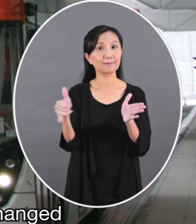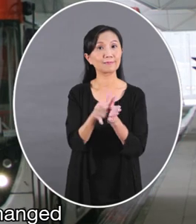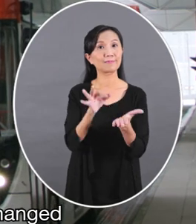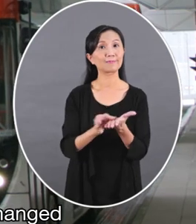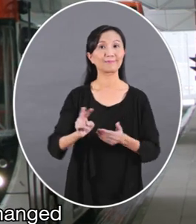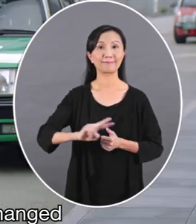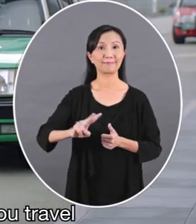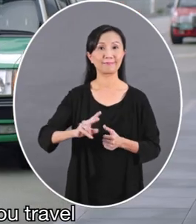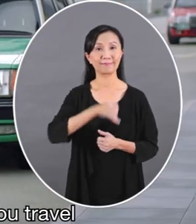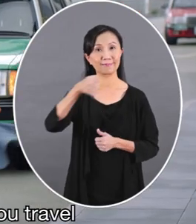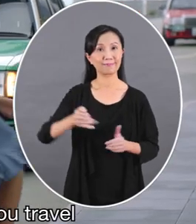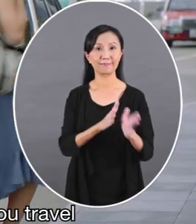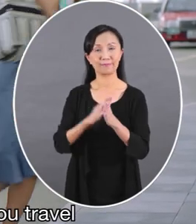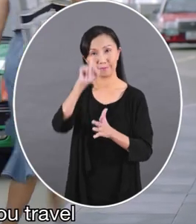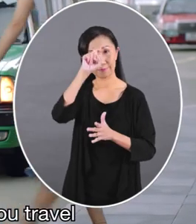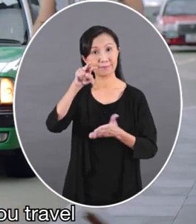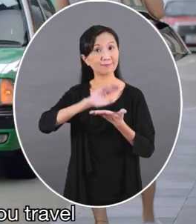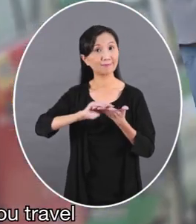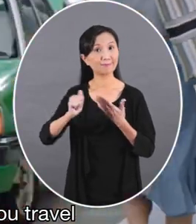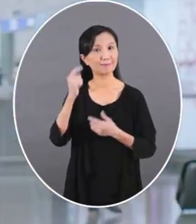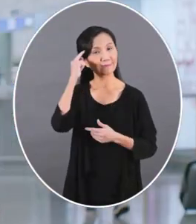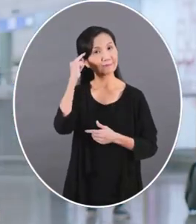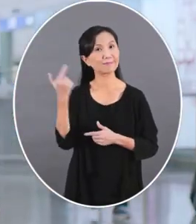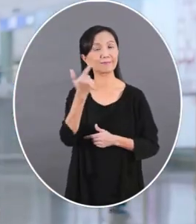站就维持不变。下次去旅行要注意啦！